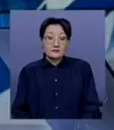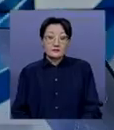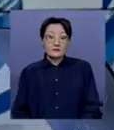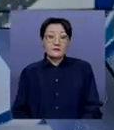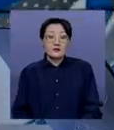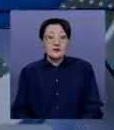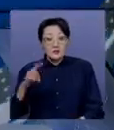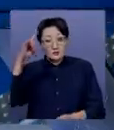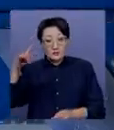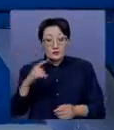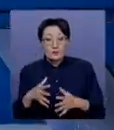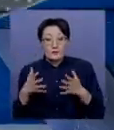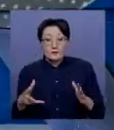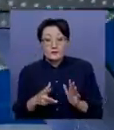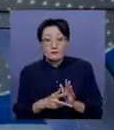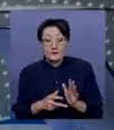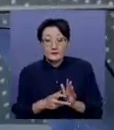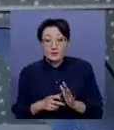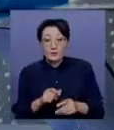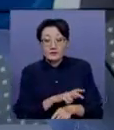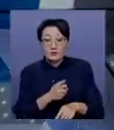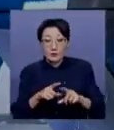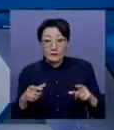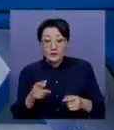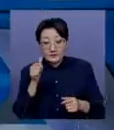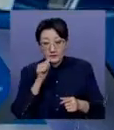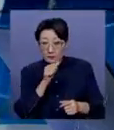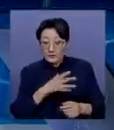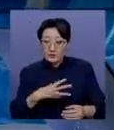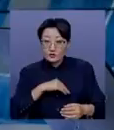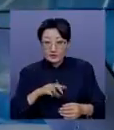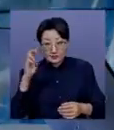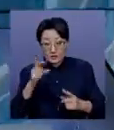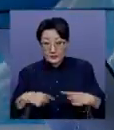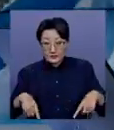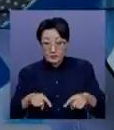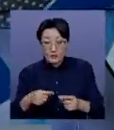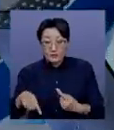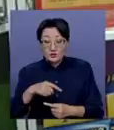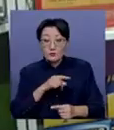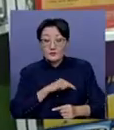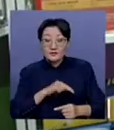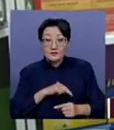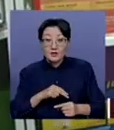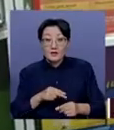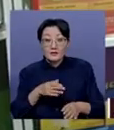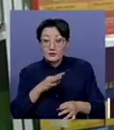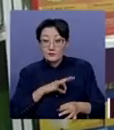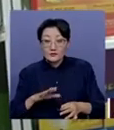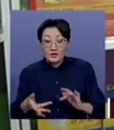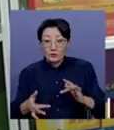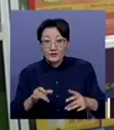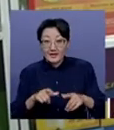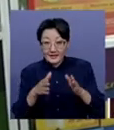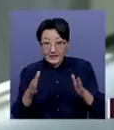в казахстане более 800 владельцев аптек скрывали выручку от государственных органов предпринимателей работали не используя онлайн